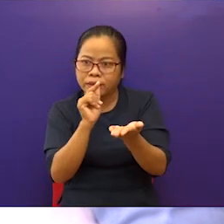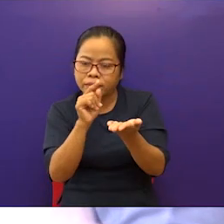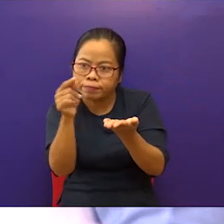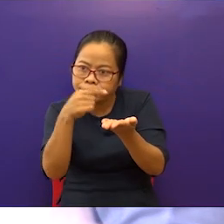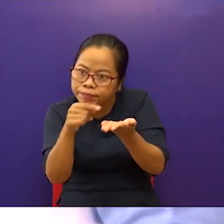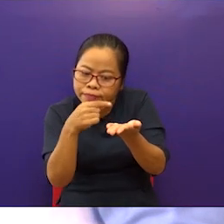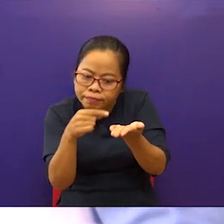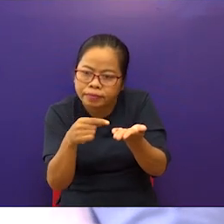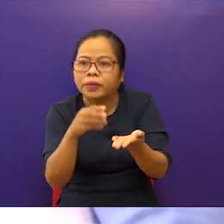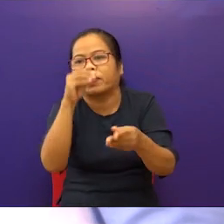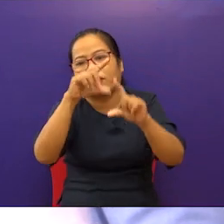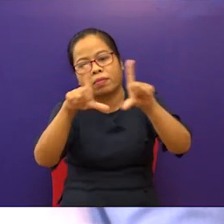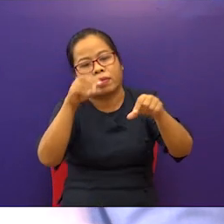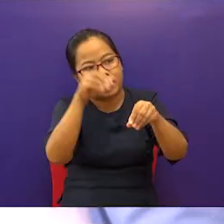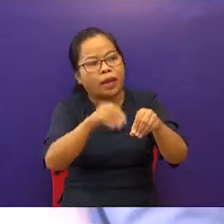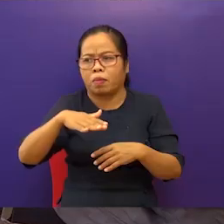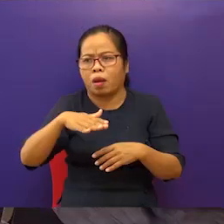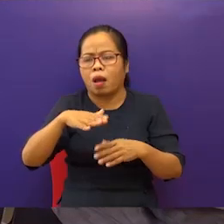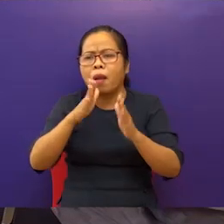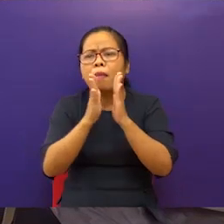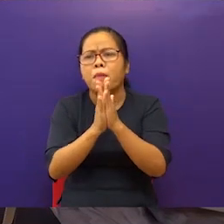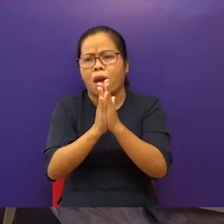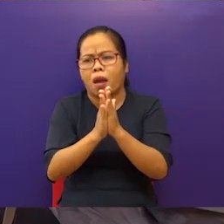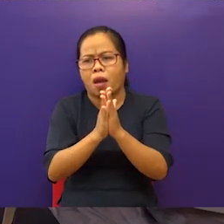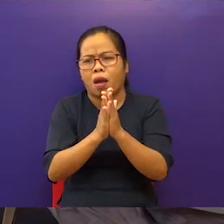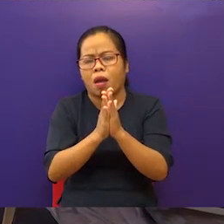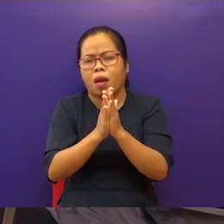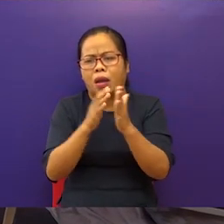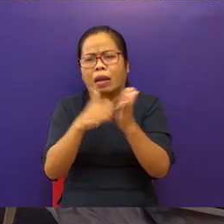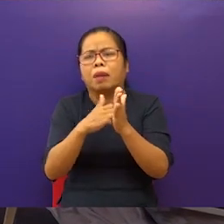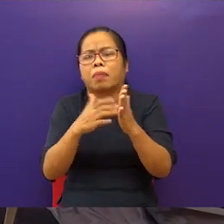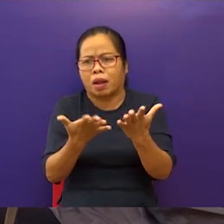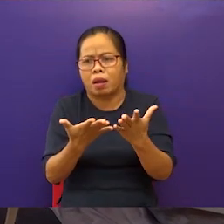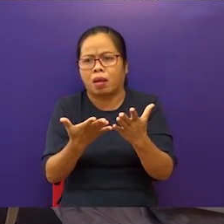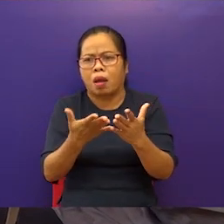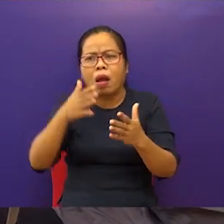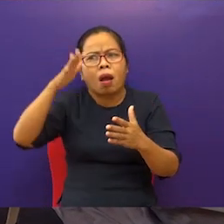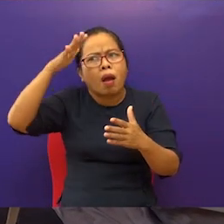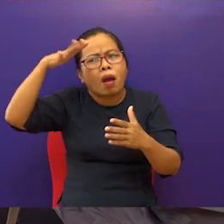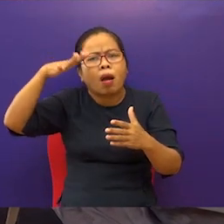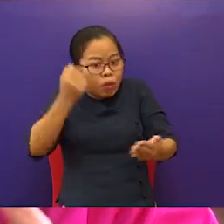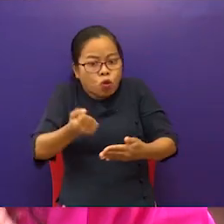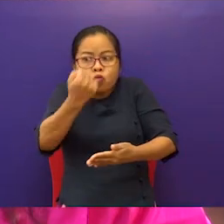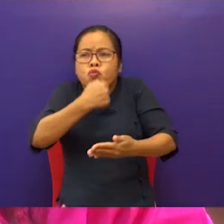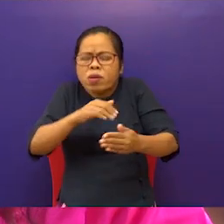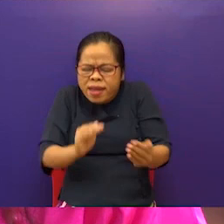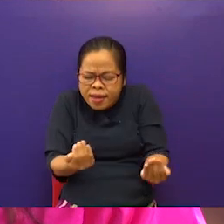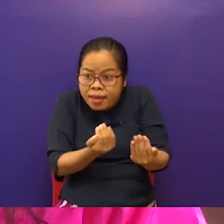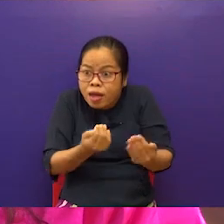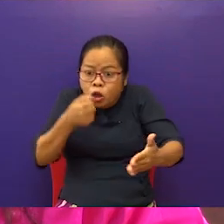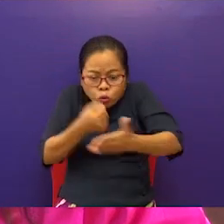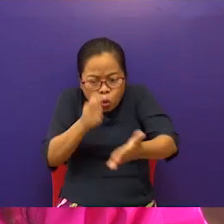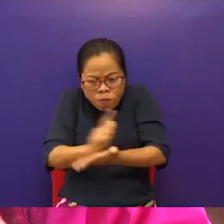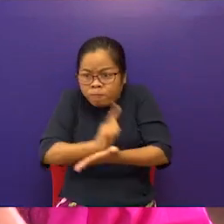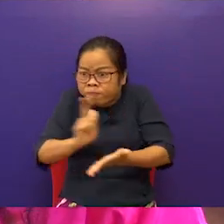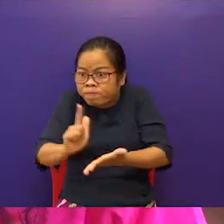ရီနဲ့ပတ်သက်တဲ့ဒီကျွန်တော်ကလေးတွေကအလုတ်အကင်ဆိုတာအရန်ကြီးဝေးပါလေရှင်ဘာလို့လဲဆိုတဲ့ခါကျတော့ဒီရန်ကုန်မှာရှိတဲ့ကလေးတွေ